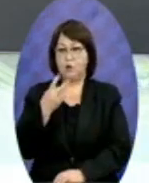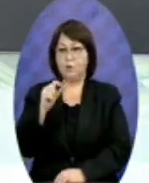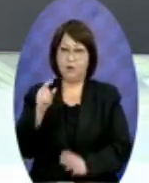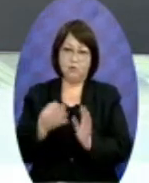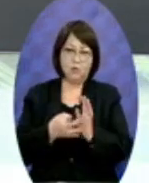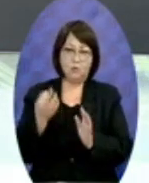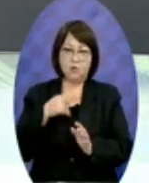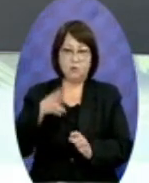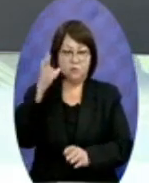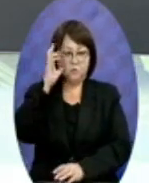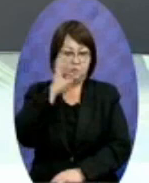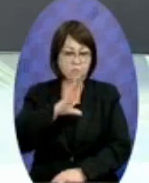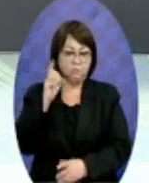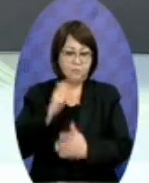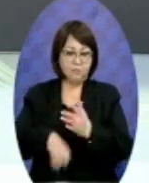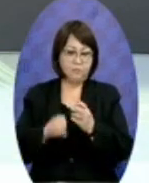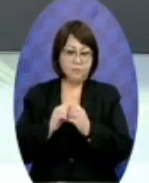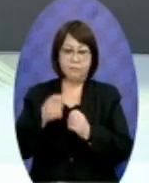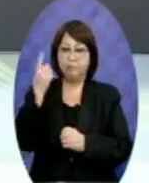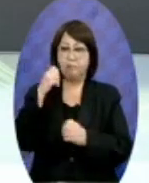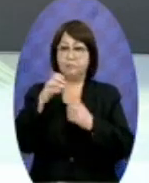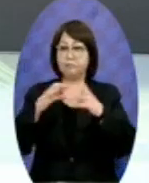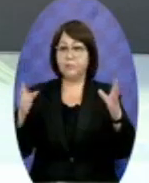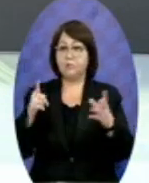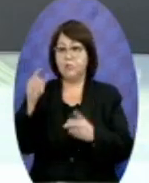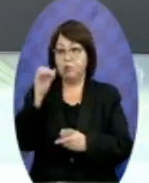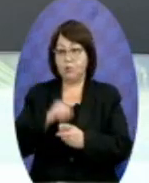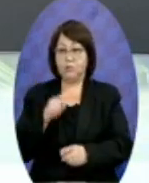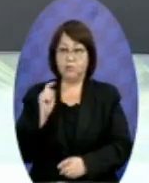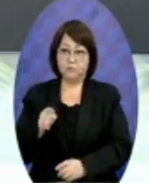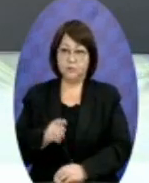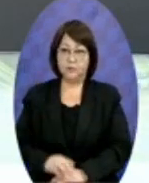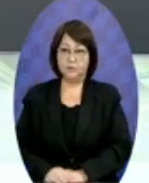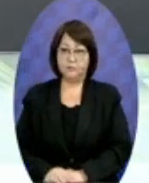2018 онд боловсролын салбарт хийгдсэн хамгийн том хөрөнгө оруулалт юм а.